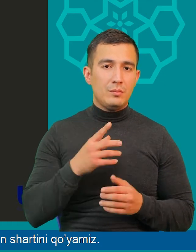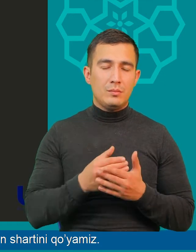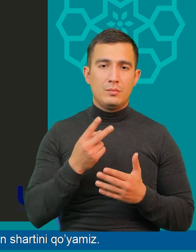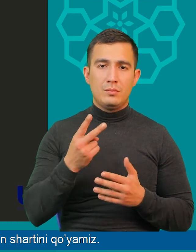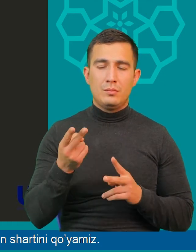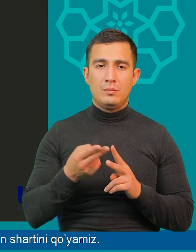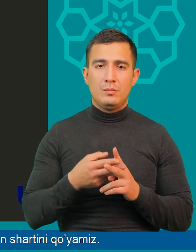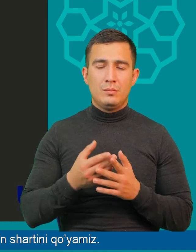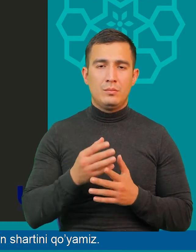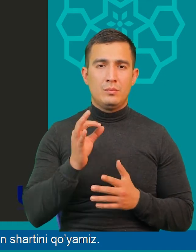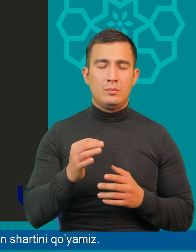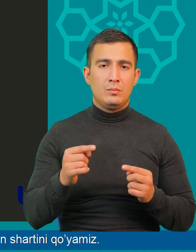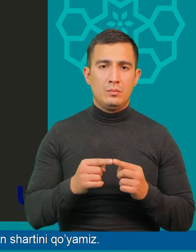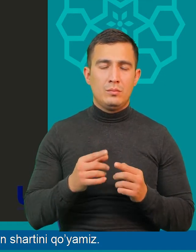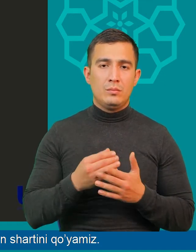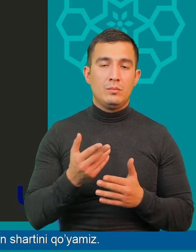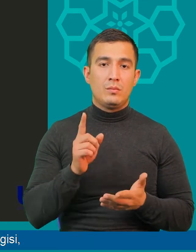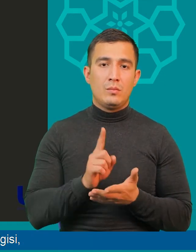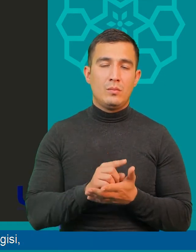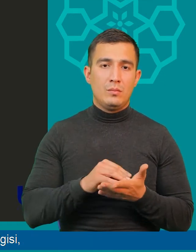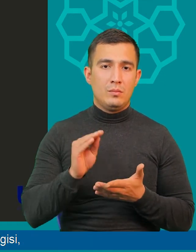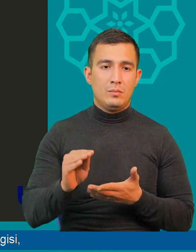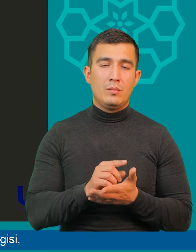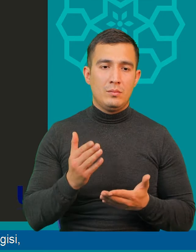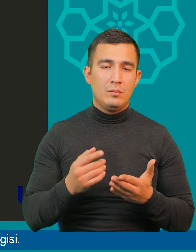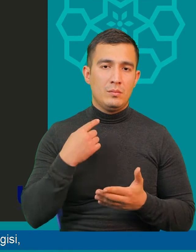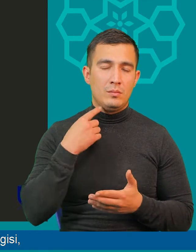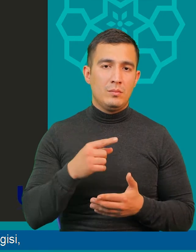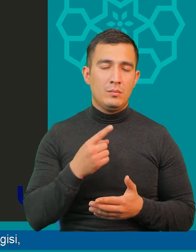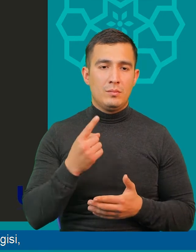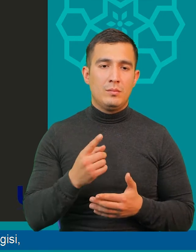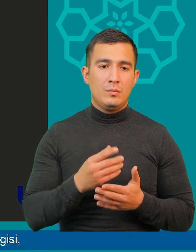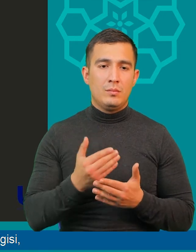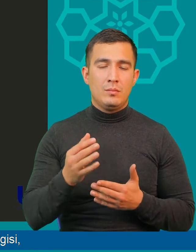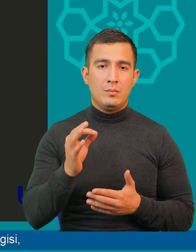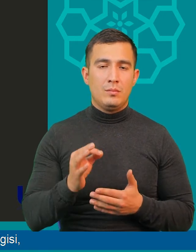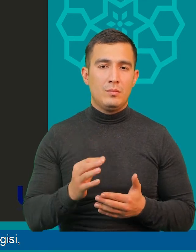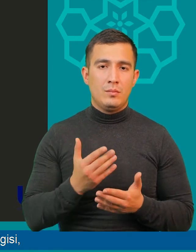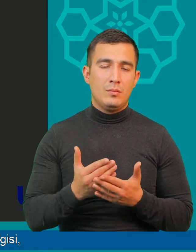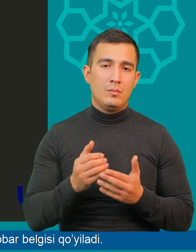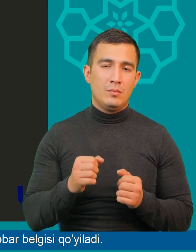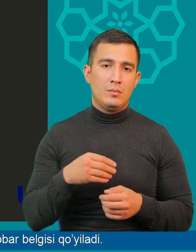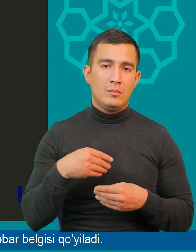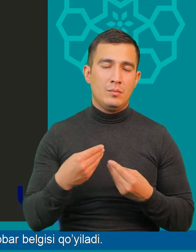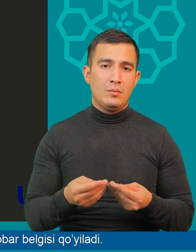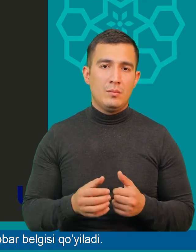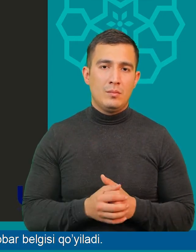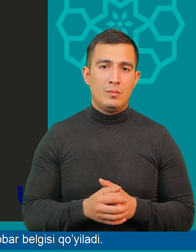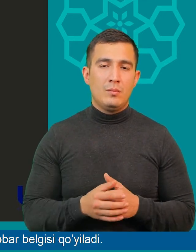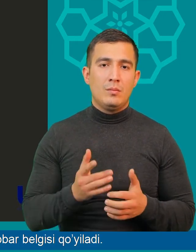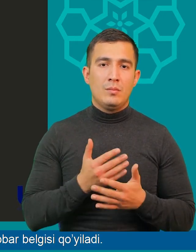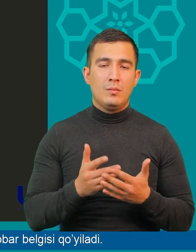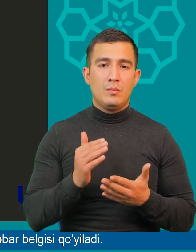bo'lganimda qoldiq 0 ga teng bo'lsin shartini qo'yamiz. Agar son 1 ni qoldiqli bo'lish uchun foiz belgisi 2ga